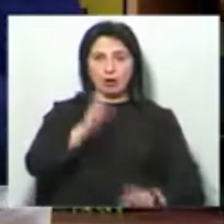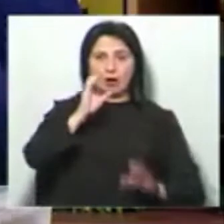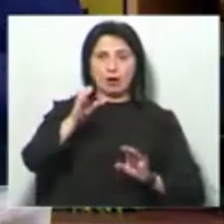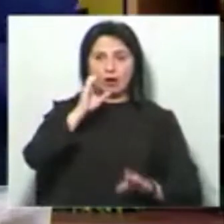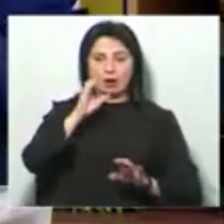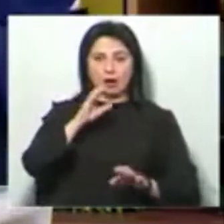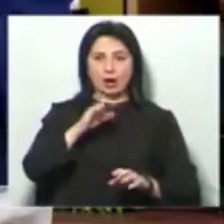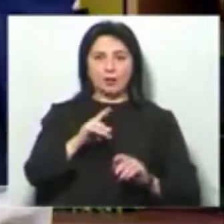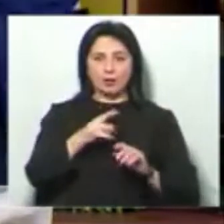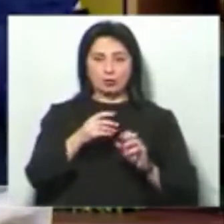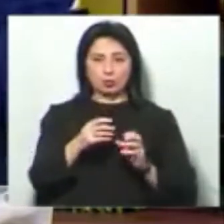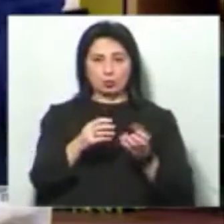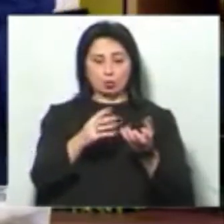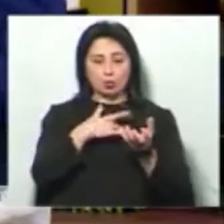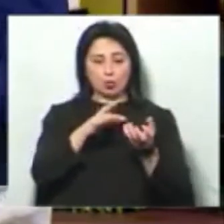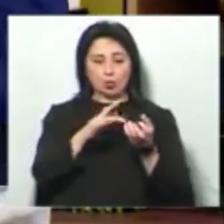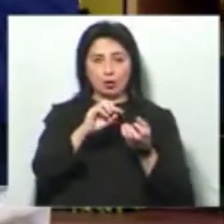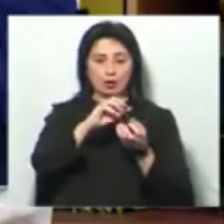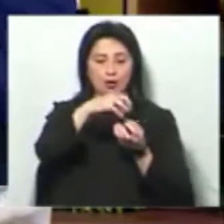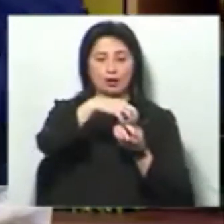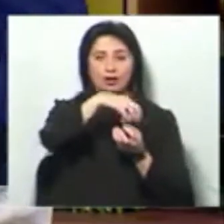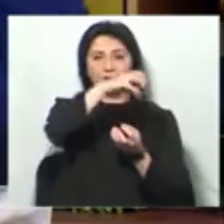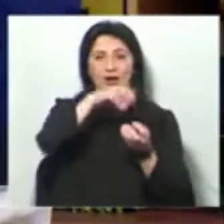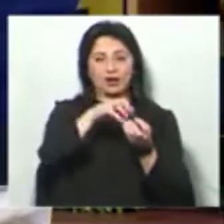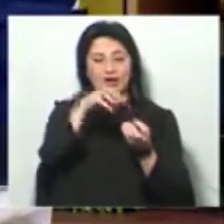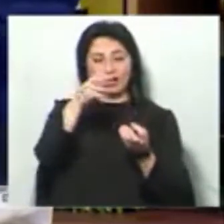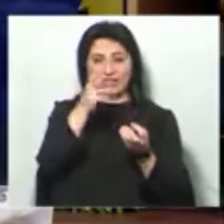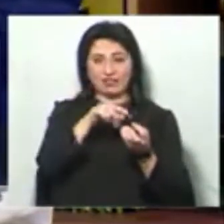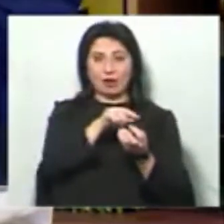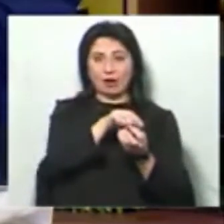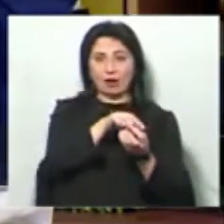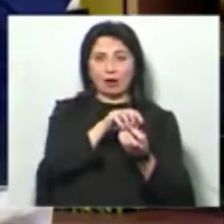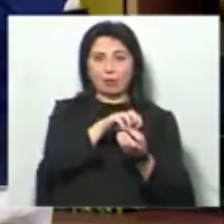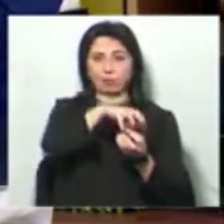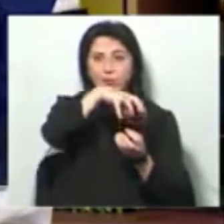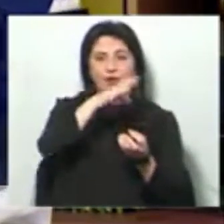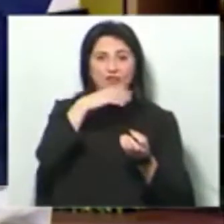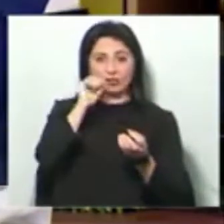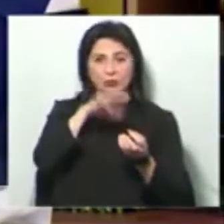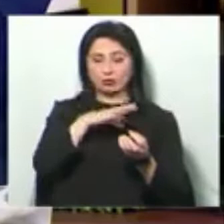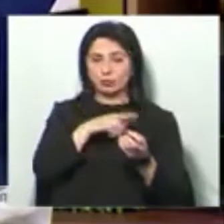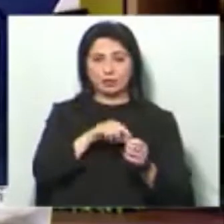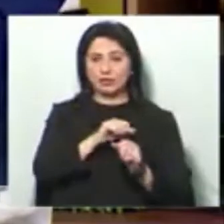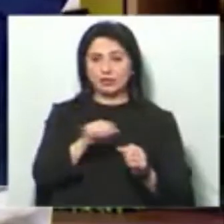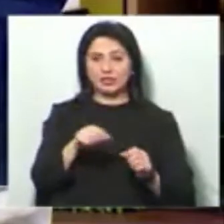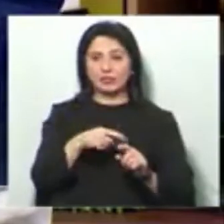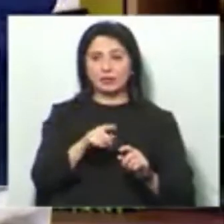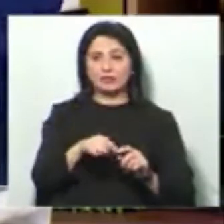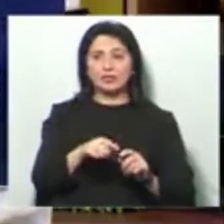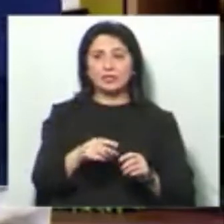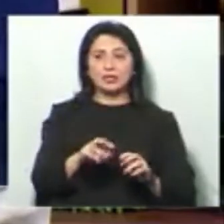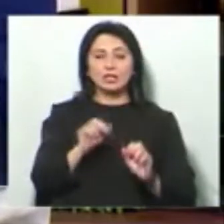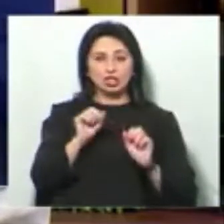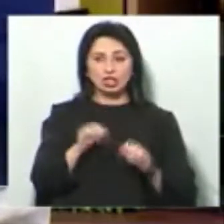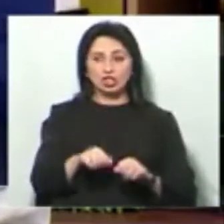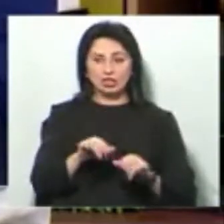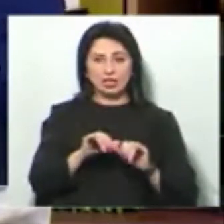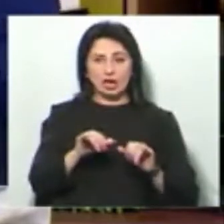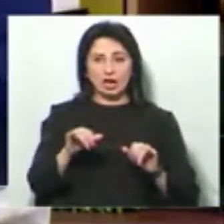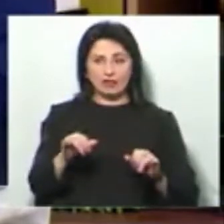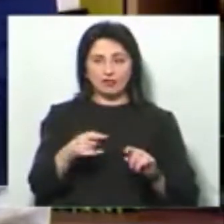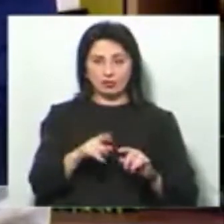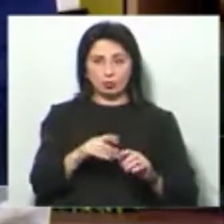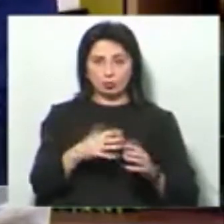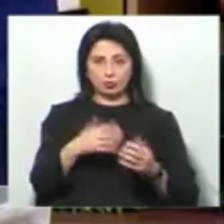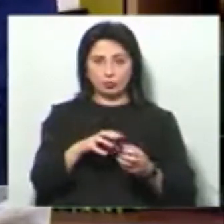martskhena balkonis gadatvrta da shemgom shegubeba da patsientebis natsili romelis shardenebs Sigmișe este legal, nu tardez gipotonia,